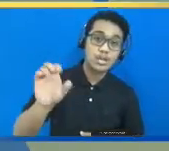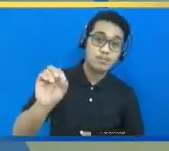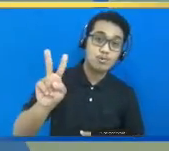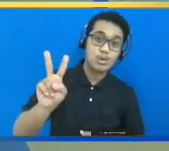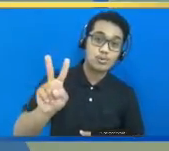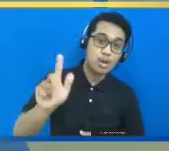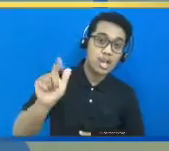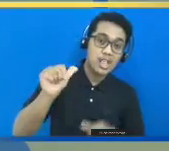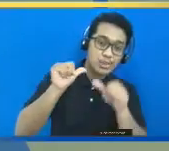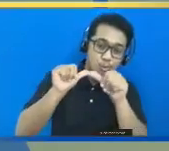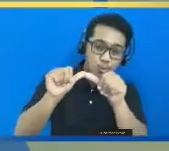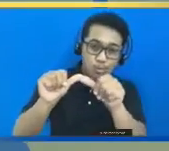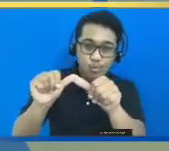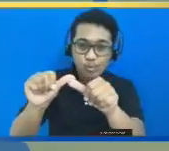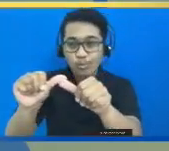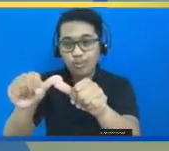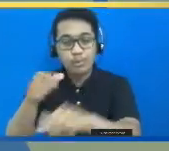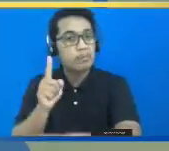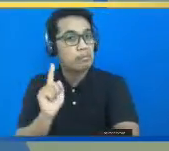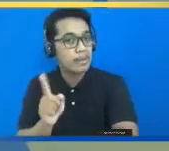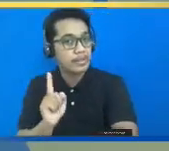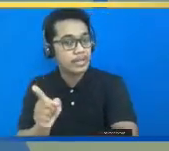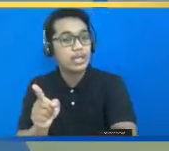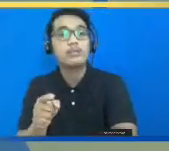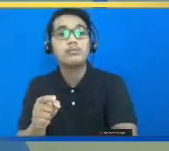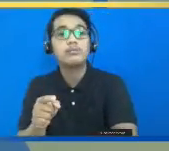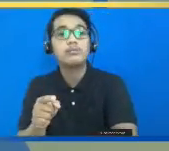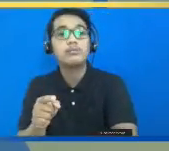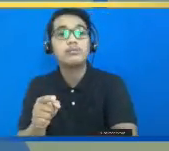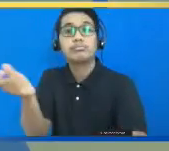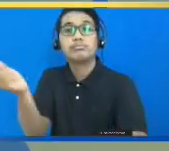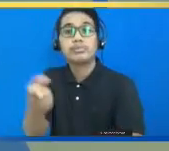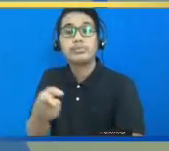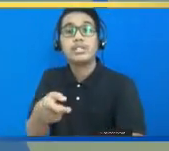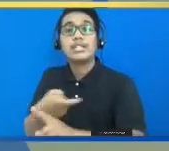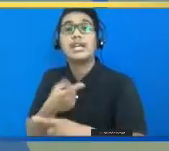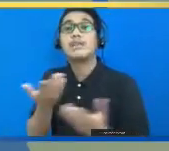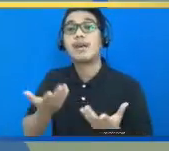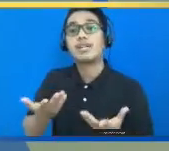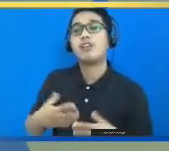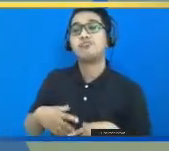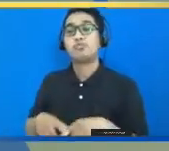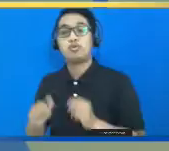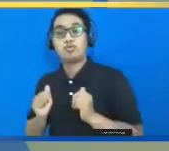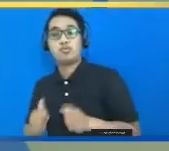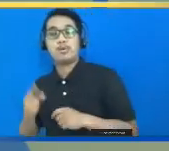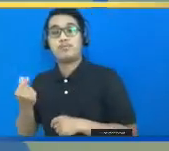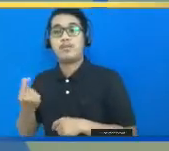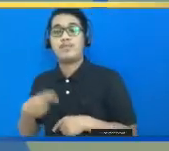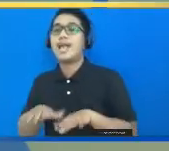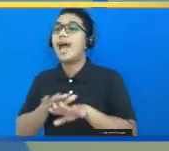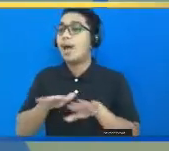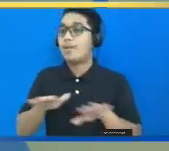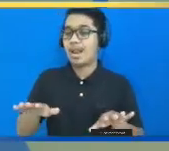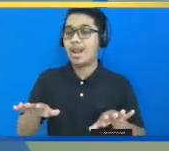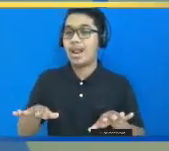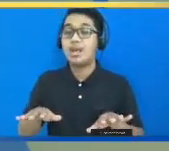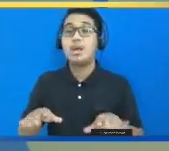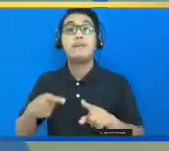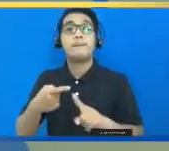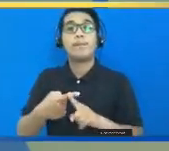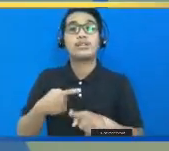terus kita ikan dibiayai dengan sumber-sumber pembiayaan yang aman dan dikelola secara hati-hati